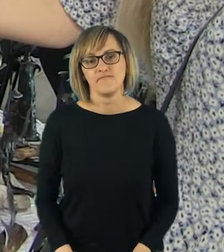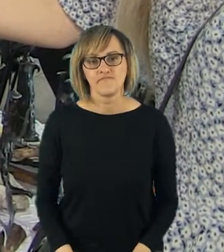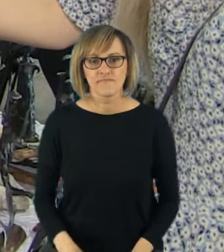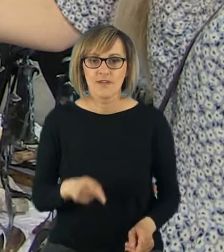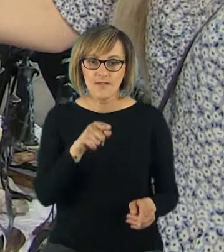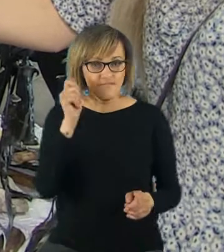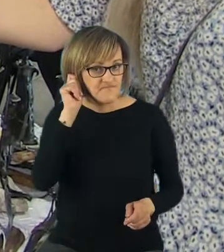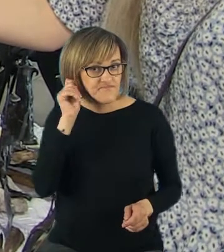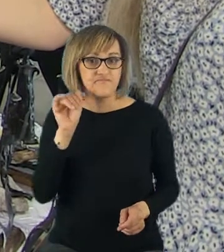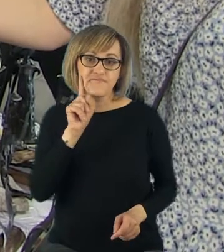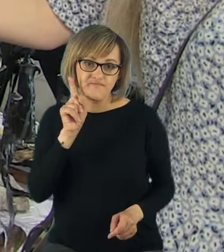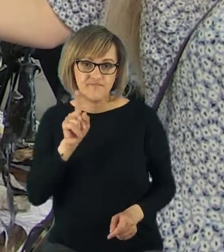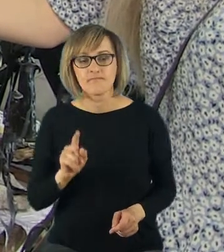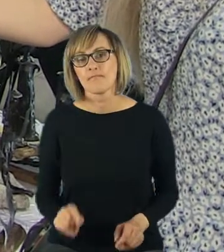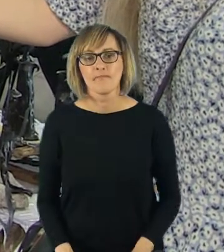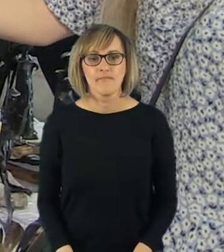To jest pan i pani